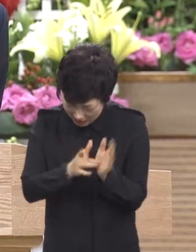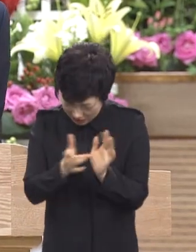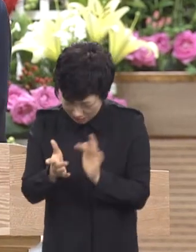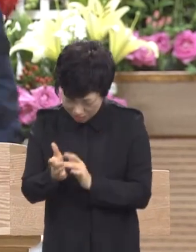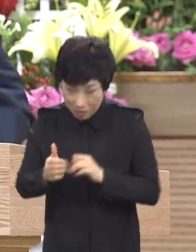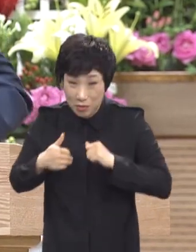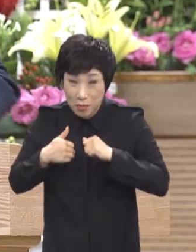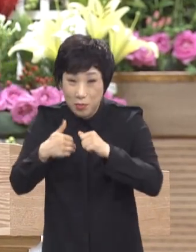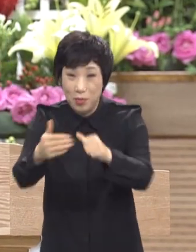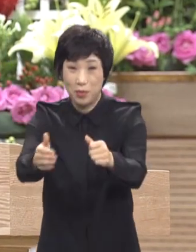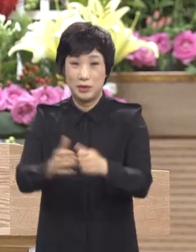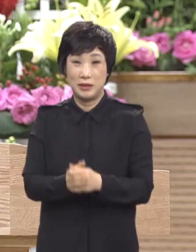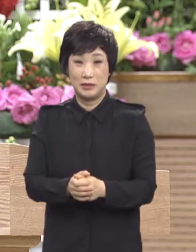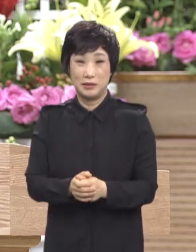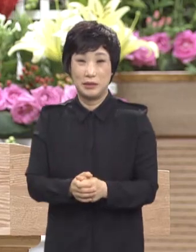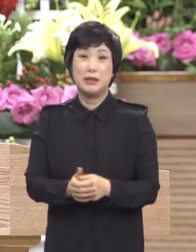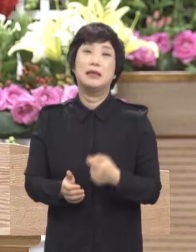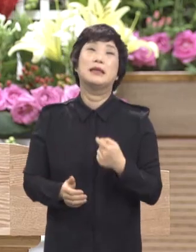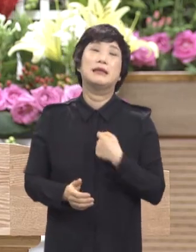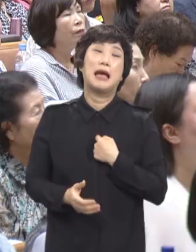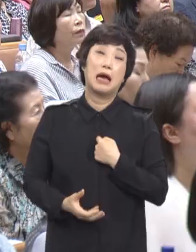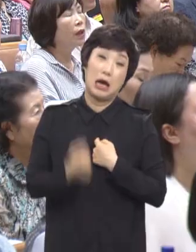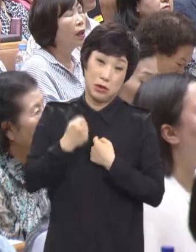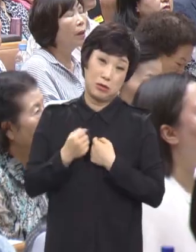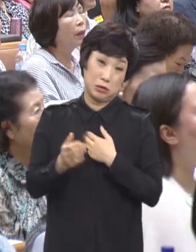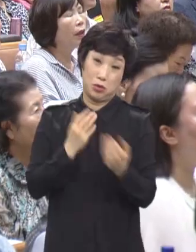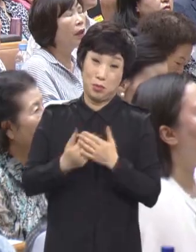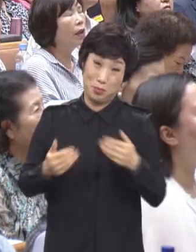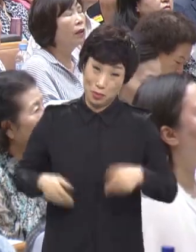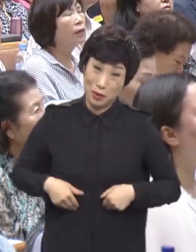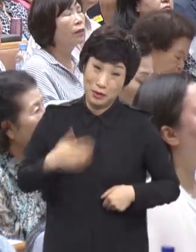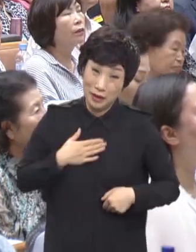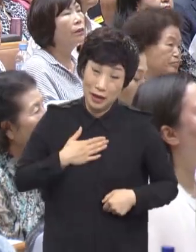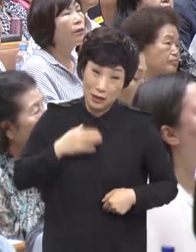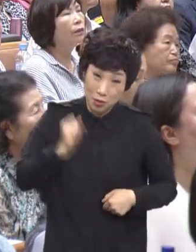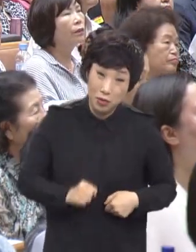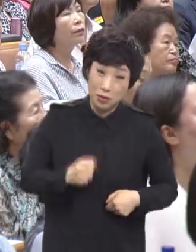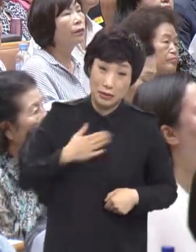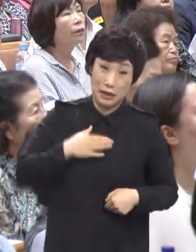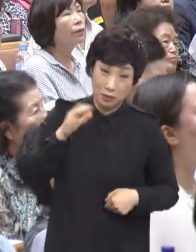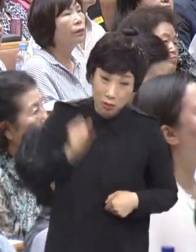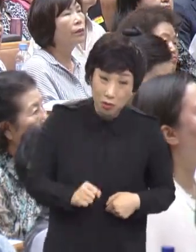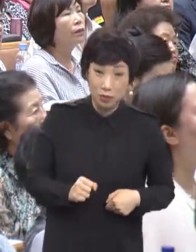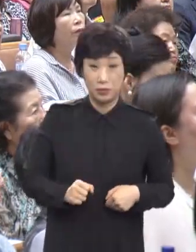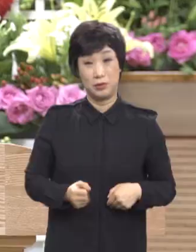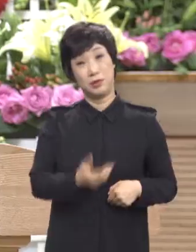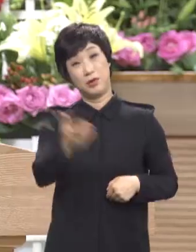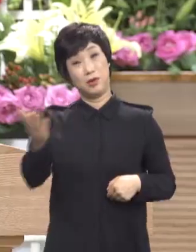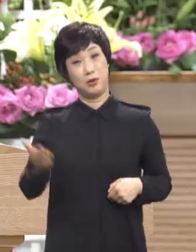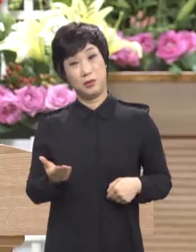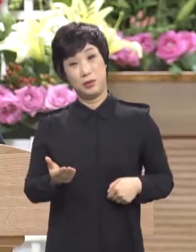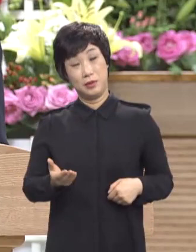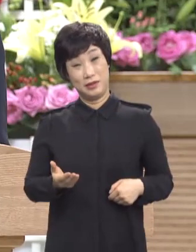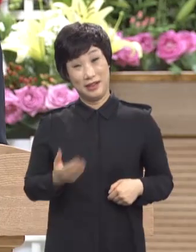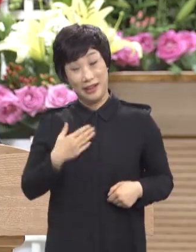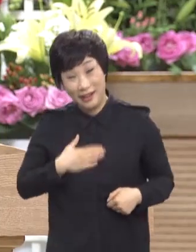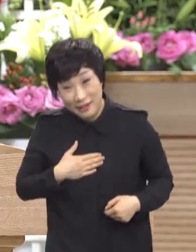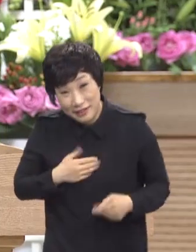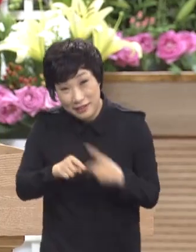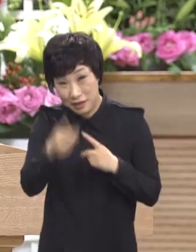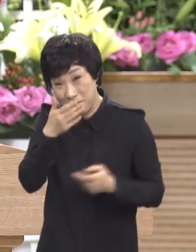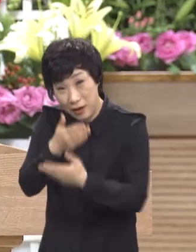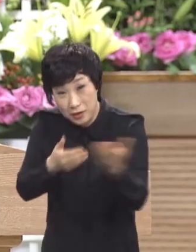주셨으니 내가 가져야 돼. 내가 가져야. 이해가